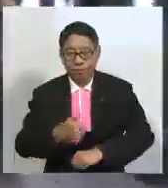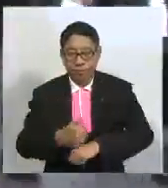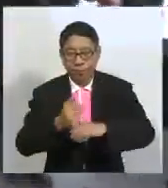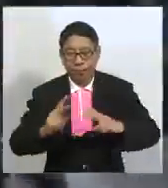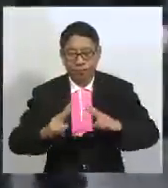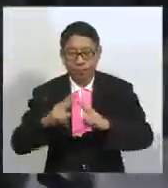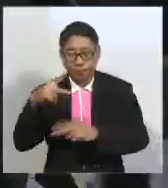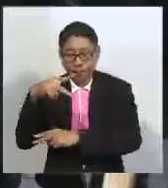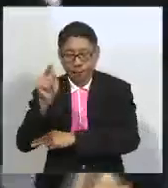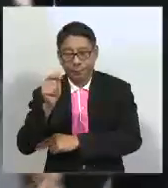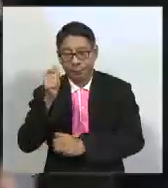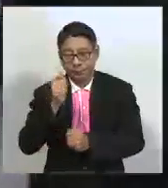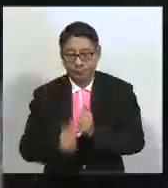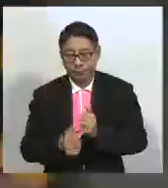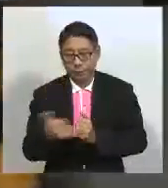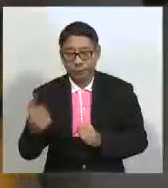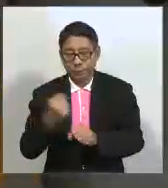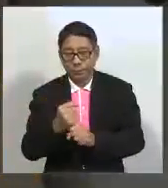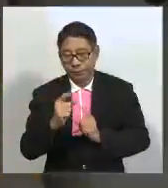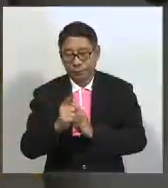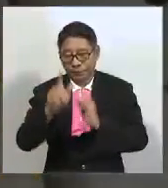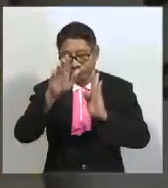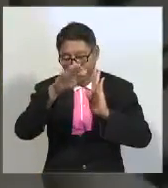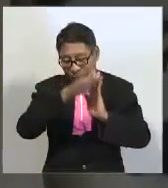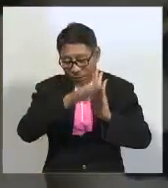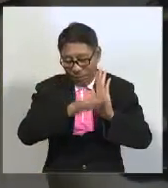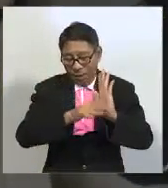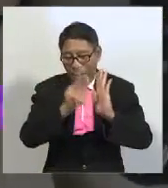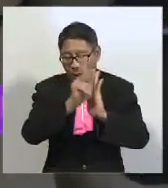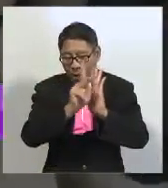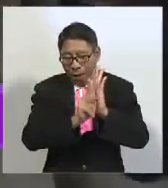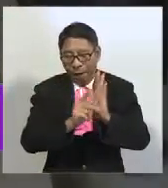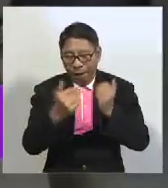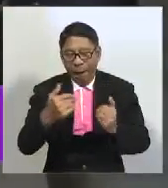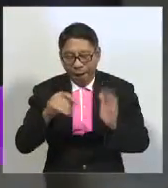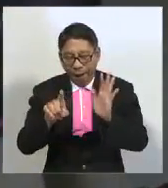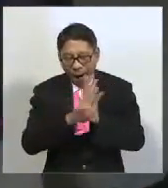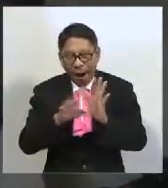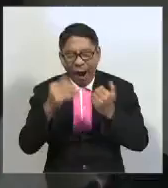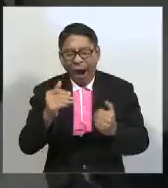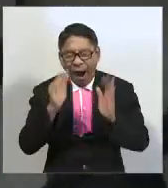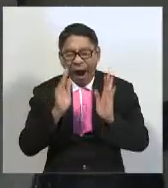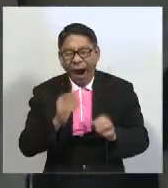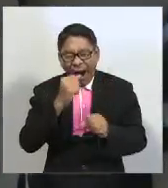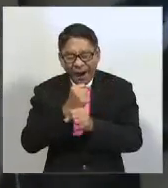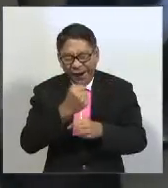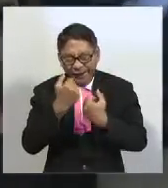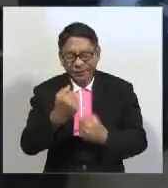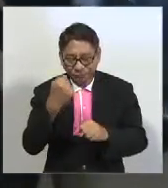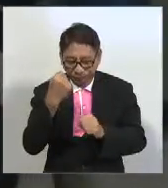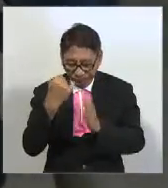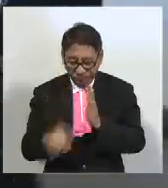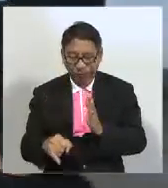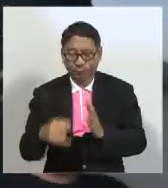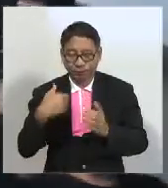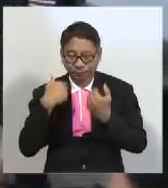ดีกรมป่าไม้บอกว่าทุกอย่างเนี่ยต้องดำเนินการไปตามขั้นตอนของกฎหมายสุดท้ายแล้วเนี่ยถ้าเจ้าหน้าที่ไม่ทำเจ้าหน้าที่ก็ละเว้นการปฏิบัติหน้า